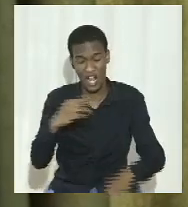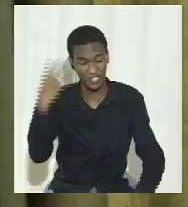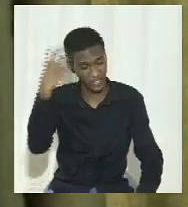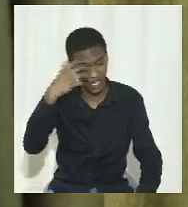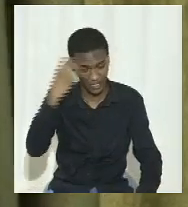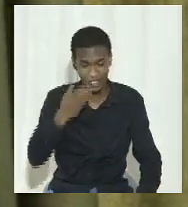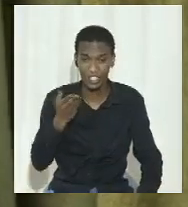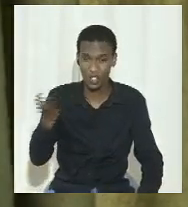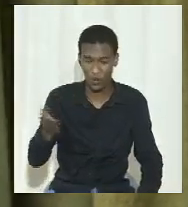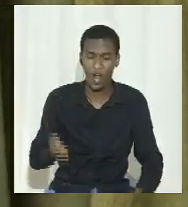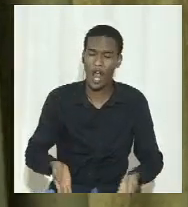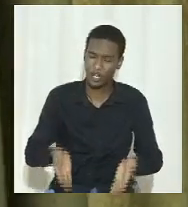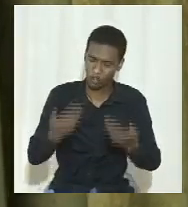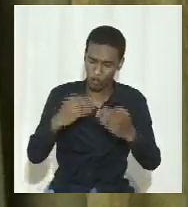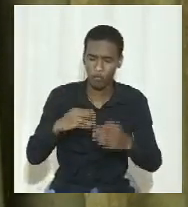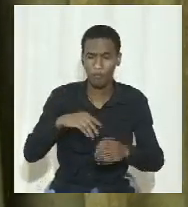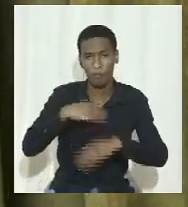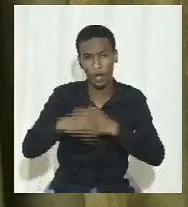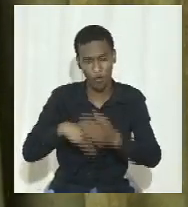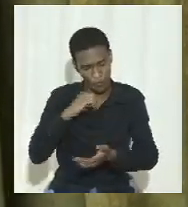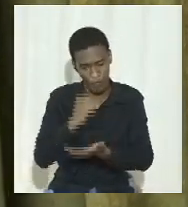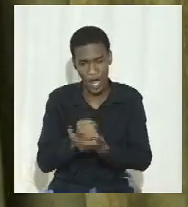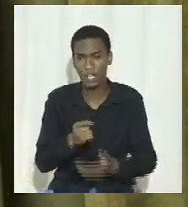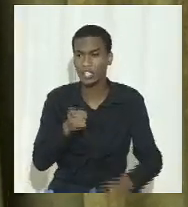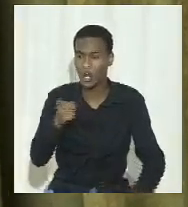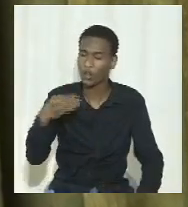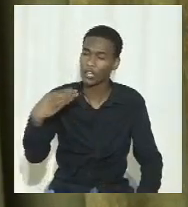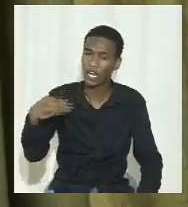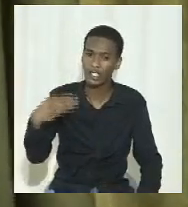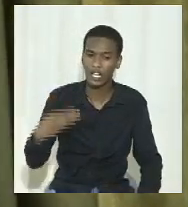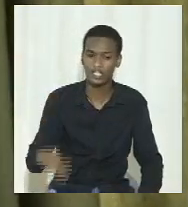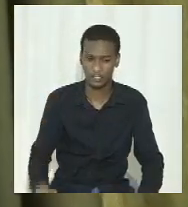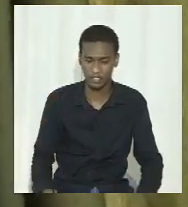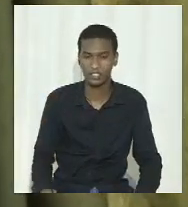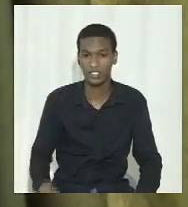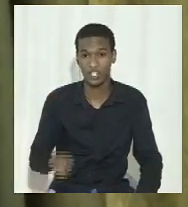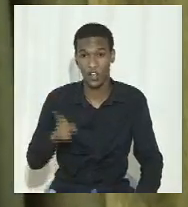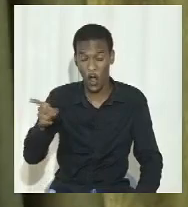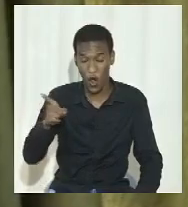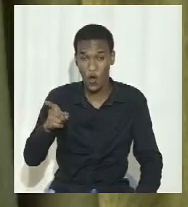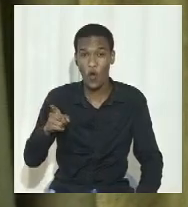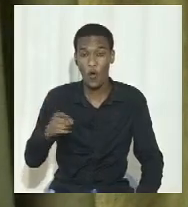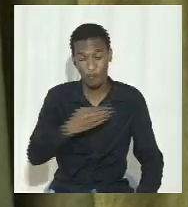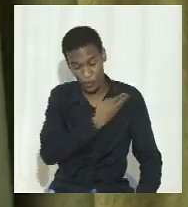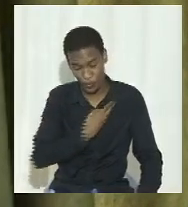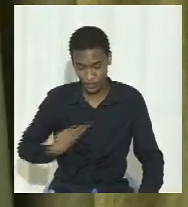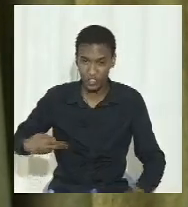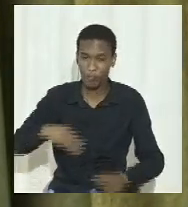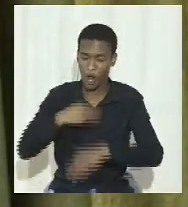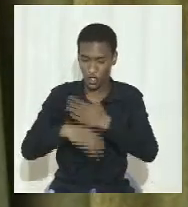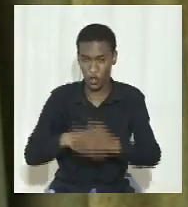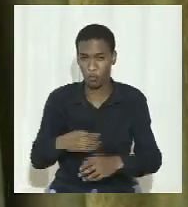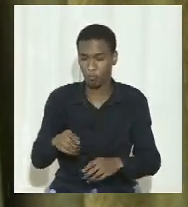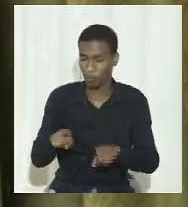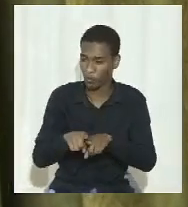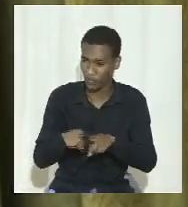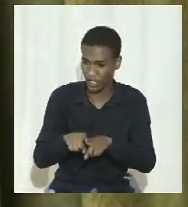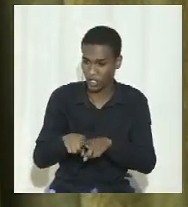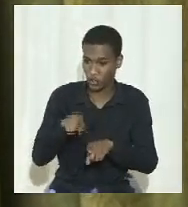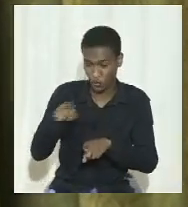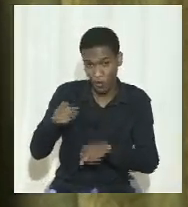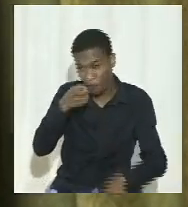Izay no nahatonga ny fanapa-kevitra teto anefa ny polisy firenena hoe nasiana io visite medikala faharoa io ary taona